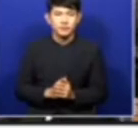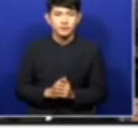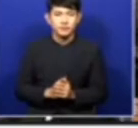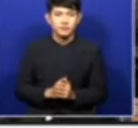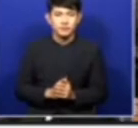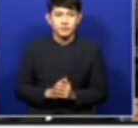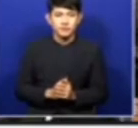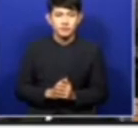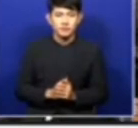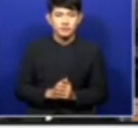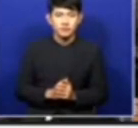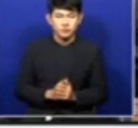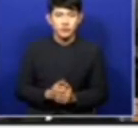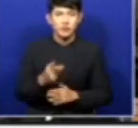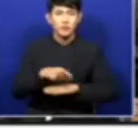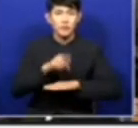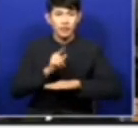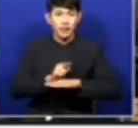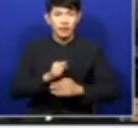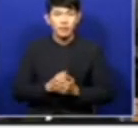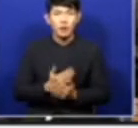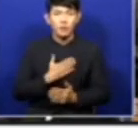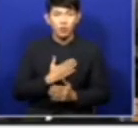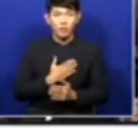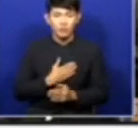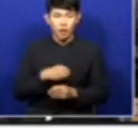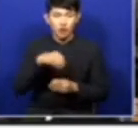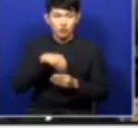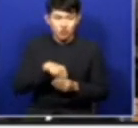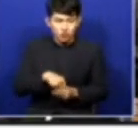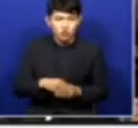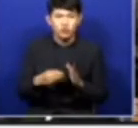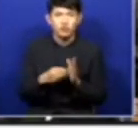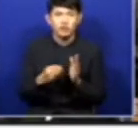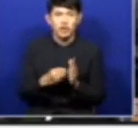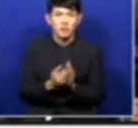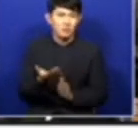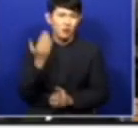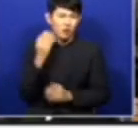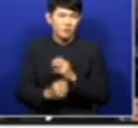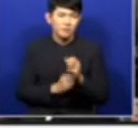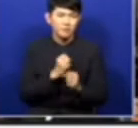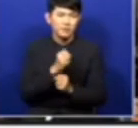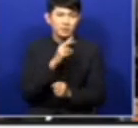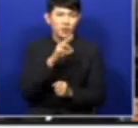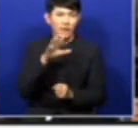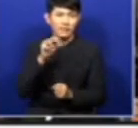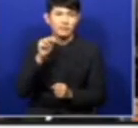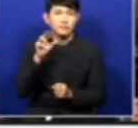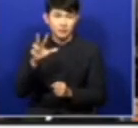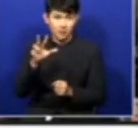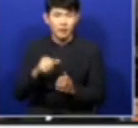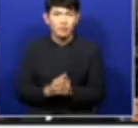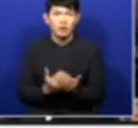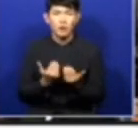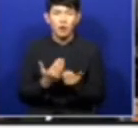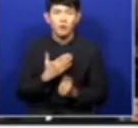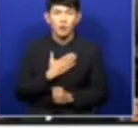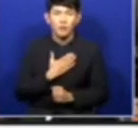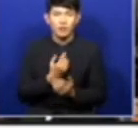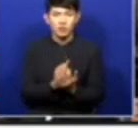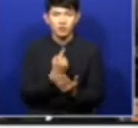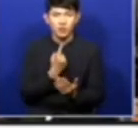อย่างนี้นะครับว่าผมเองอยู่ในกรุงเทพมหานครมาตั้งแต่ปี2533กับการเป็นตัวแทนท้